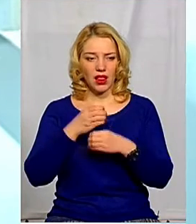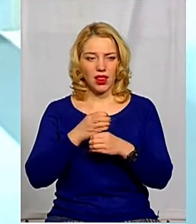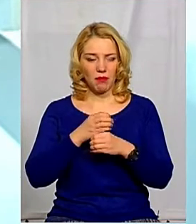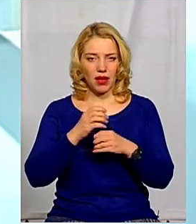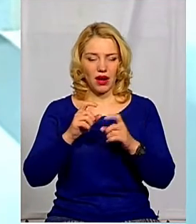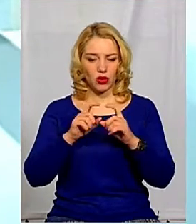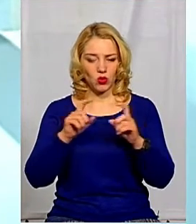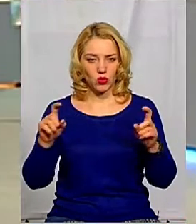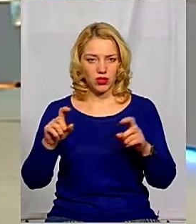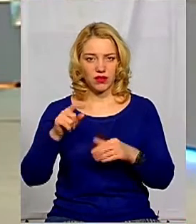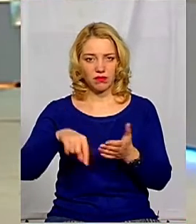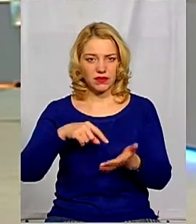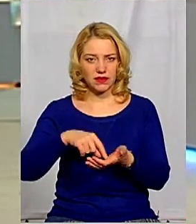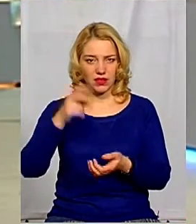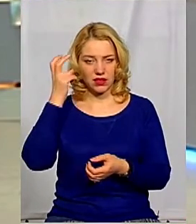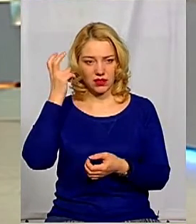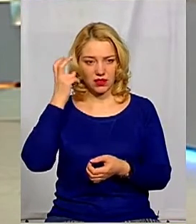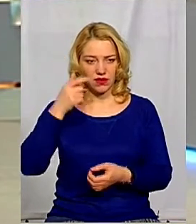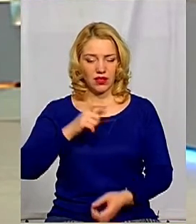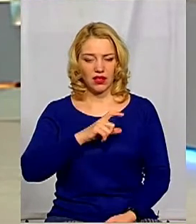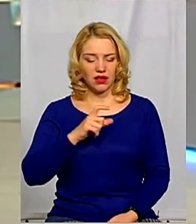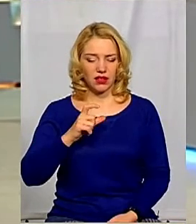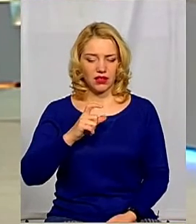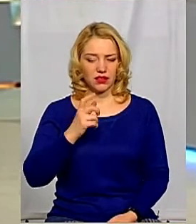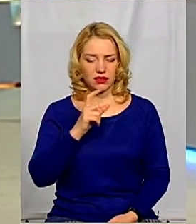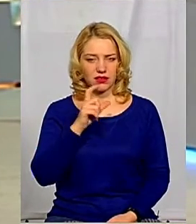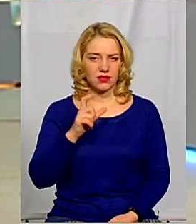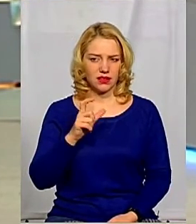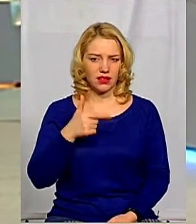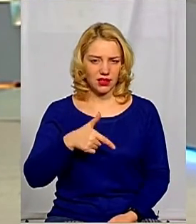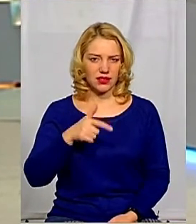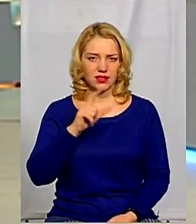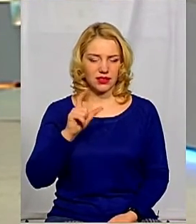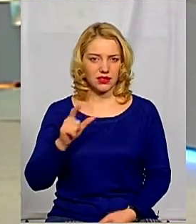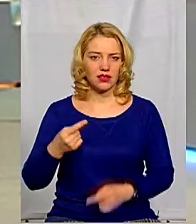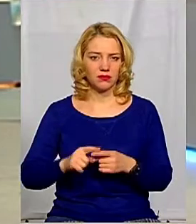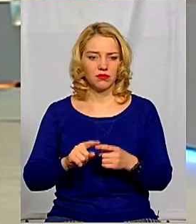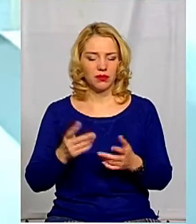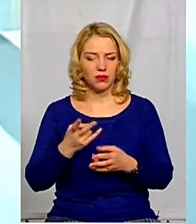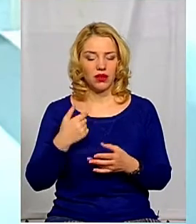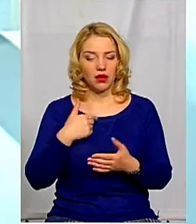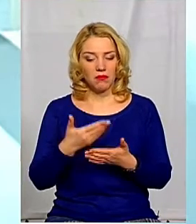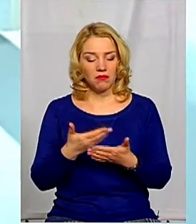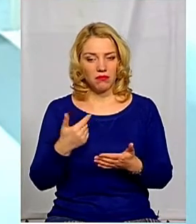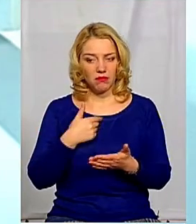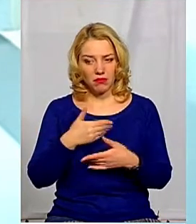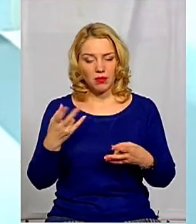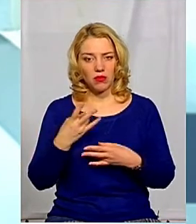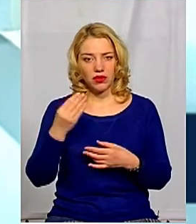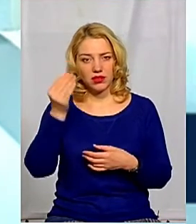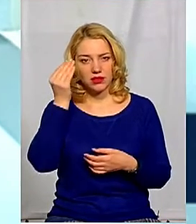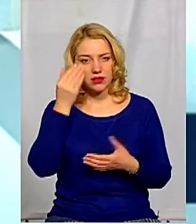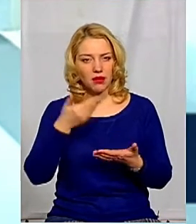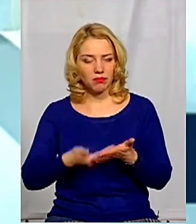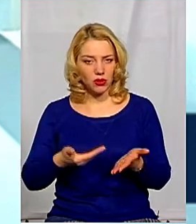місті Києві. Лабораторія ЦГЗ. Для того ми повинні запідозрити і на протязі